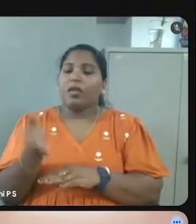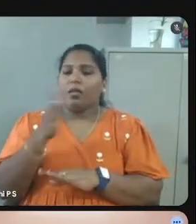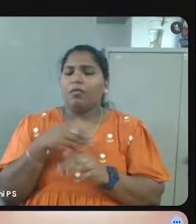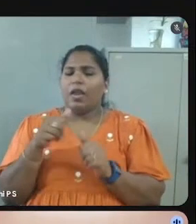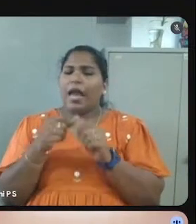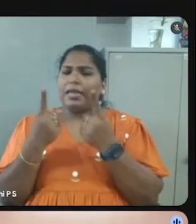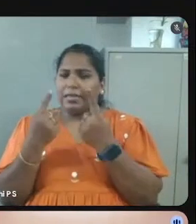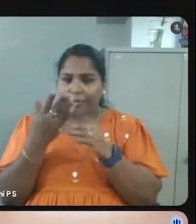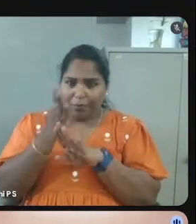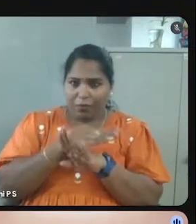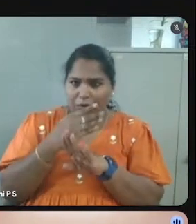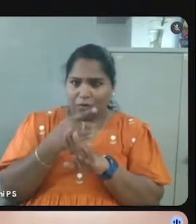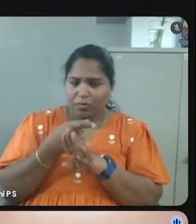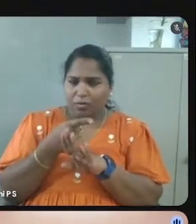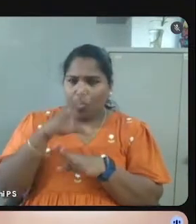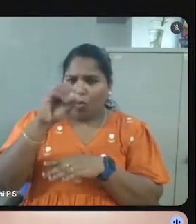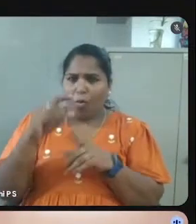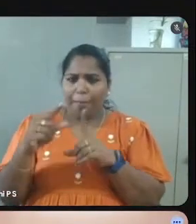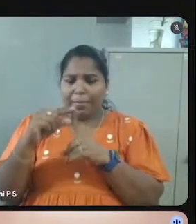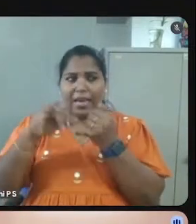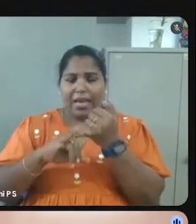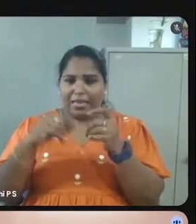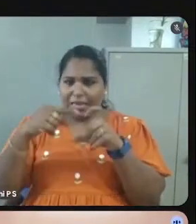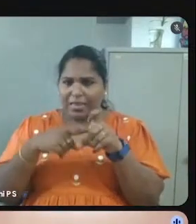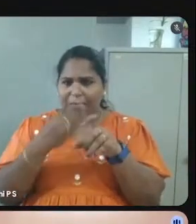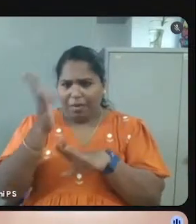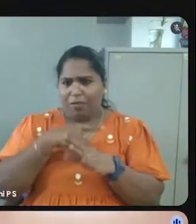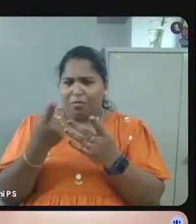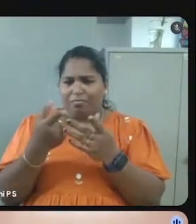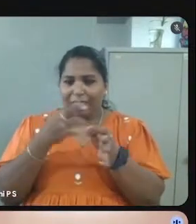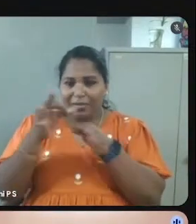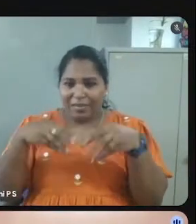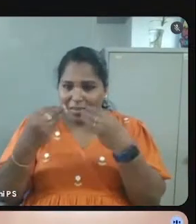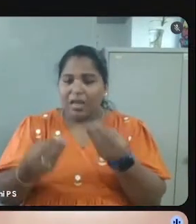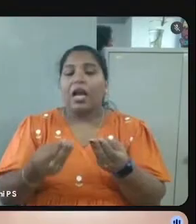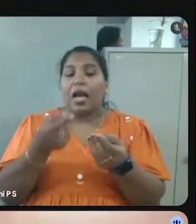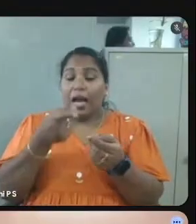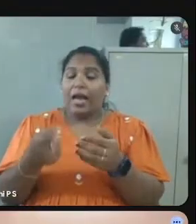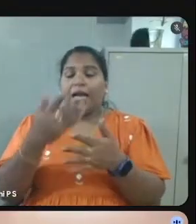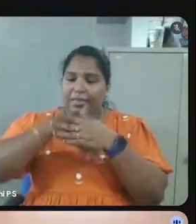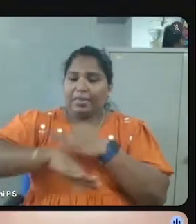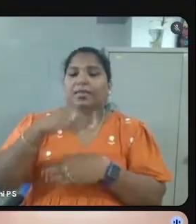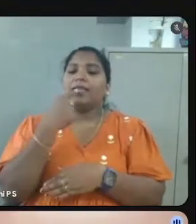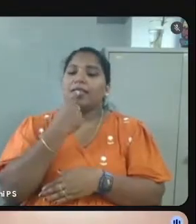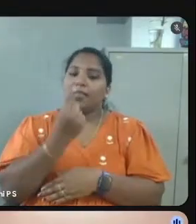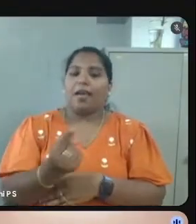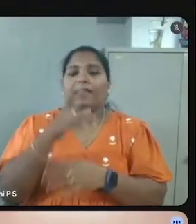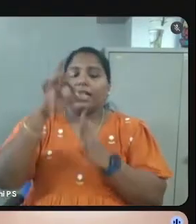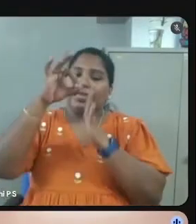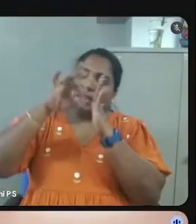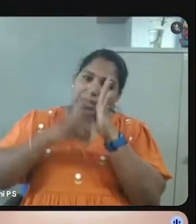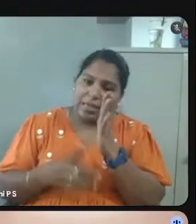പറഞ്ഞായിരിക്കും, ഓക്യുപേഷണൽ തെറപ്പി OPSC ഒരു അസസ്മെന്റ്, അതിന്റെ കോമ്പണൻസും ഓക്യുപേഷൻ അതാണ് പറയുന്നത്. അപ്പോൾ ഡീറ്റെയിൽ ആയിട്ട്